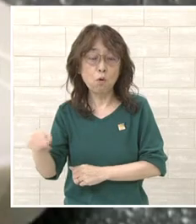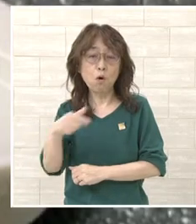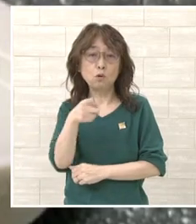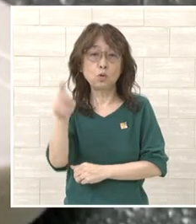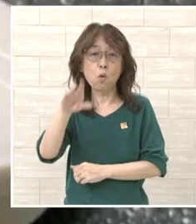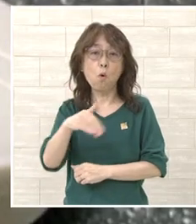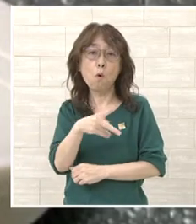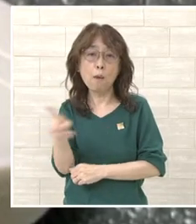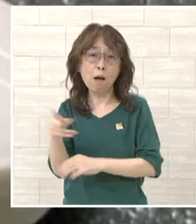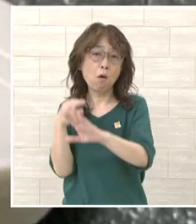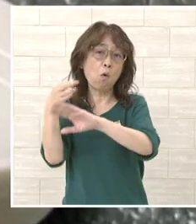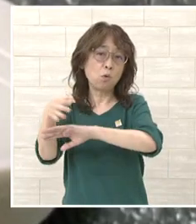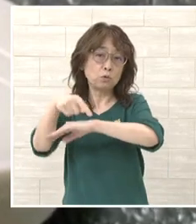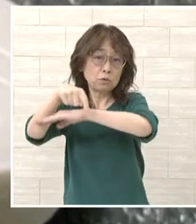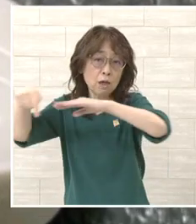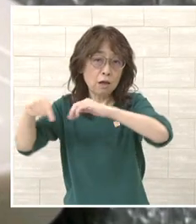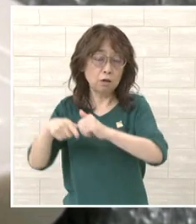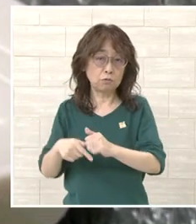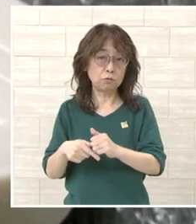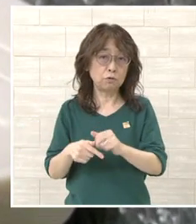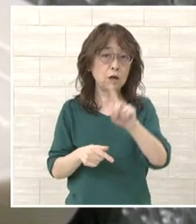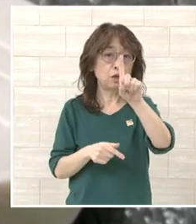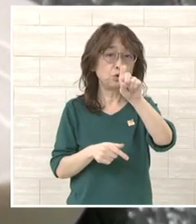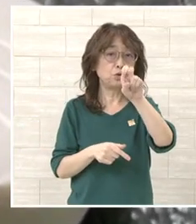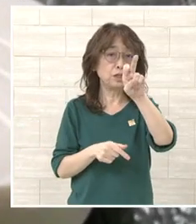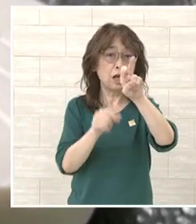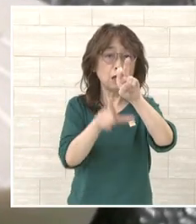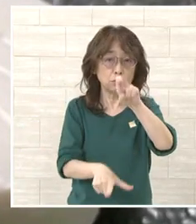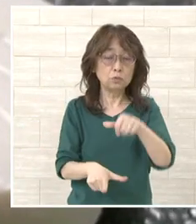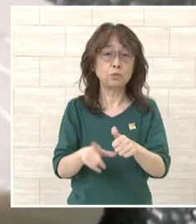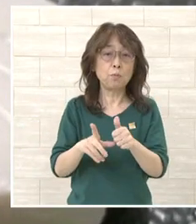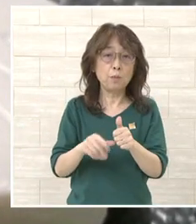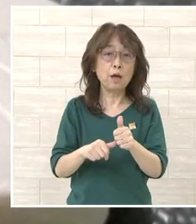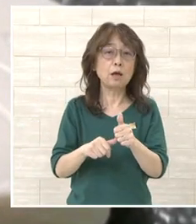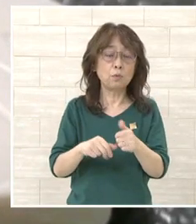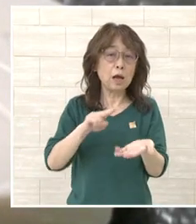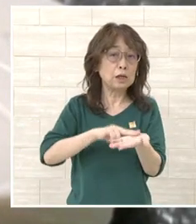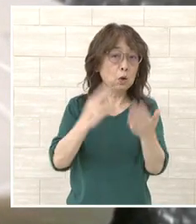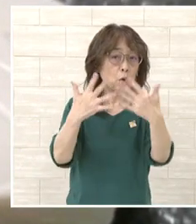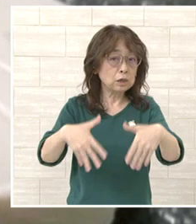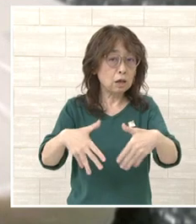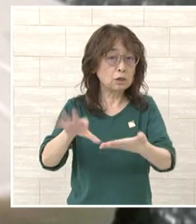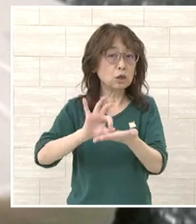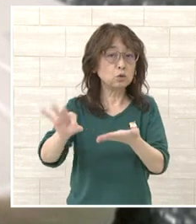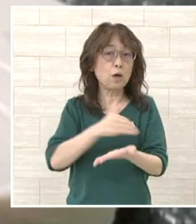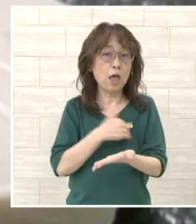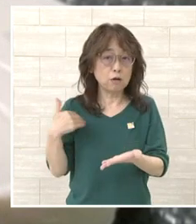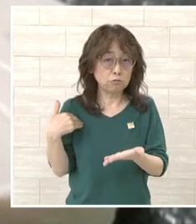していて、来月初めには医療機関で使えるよう目指すとしています。